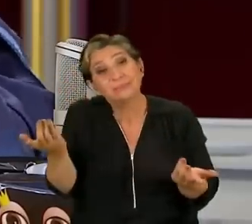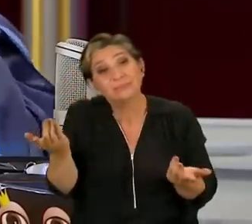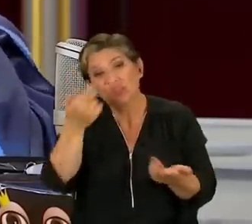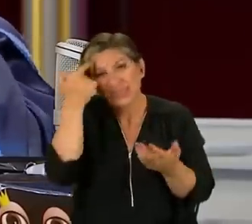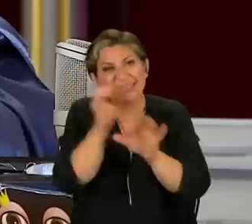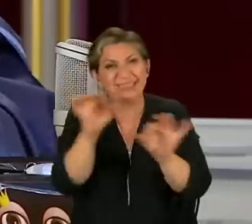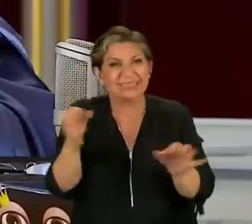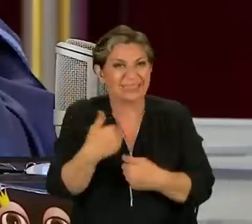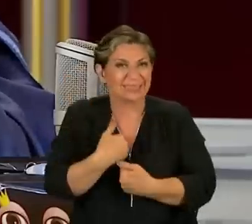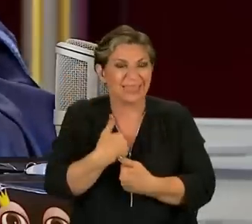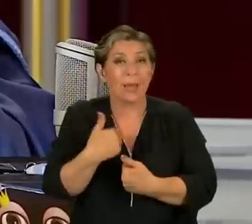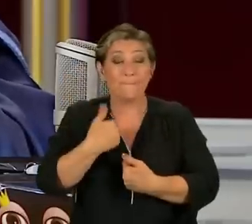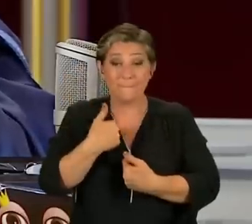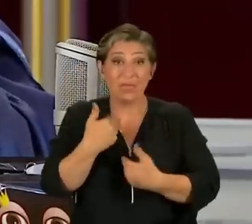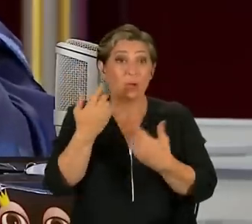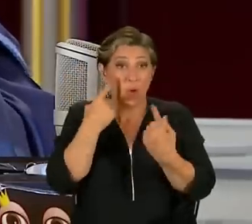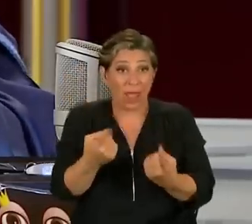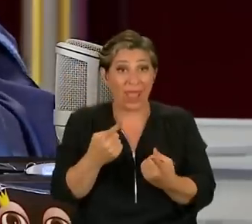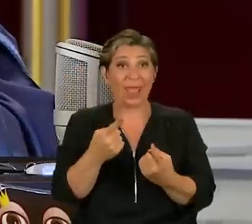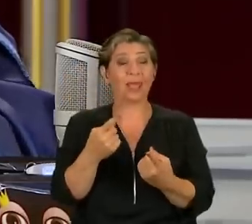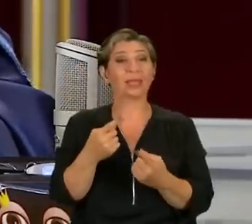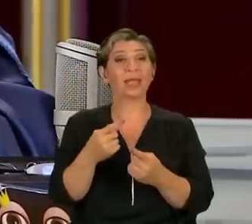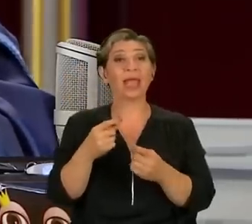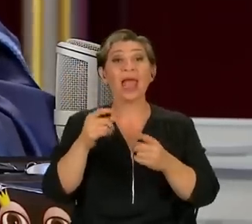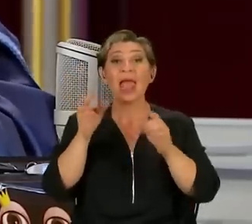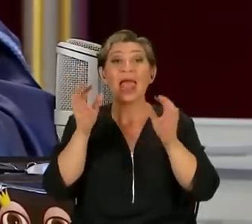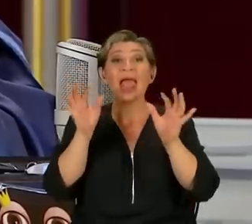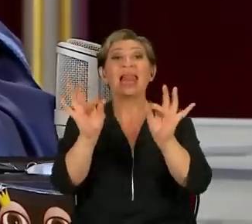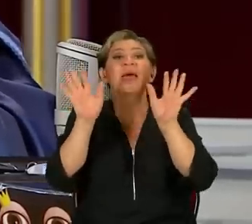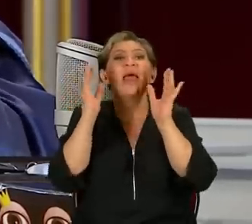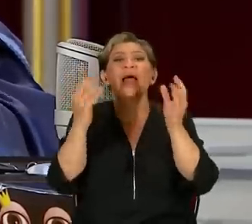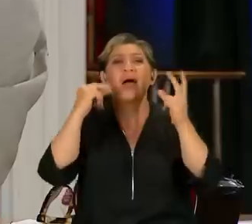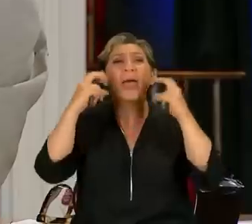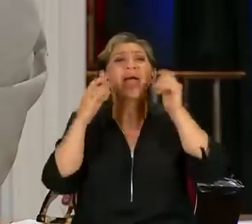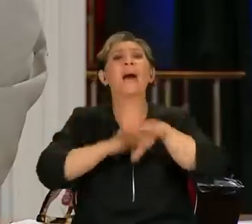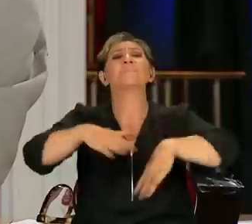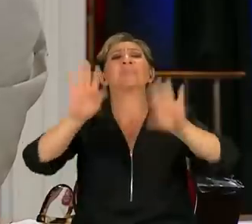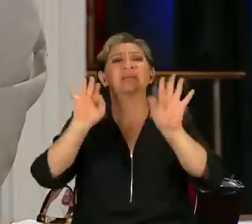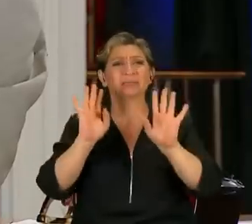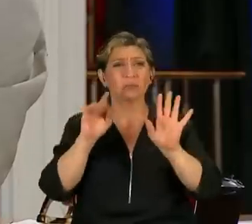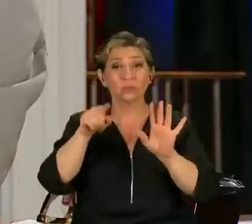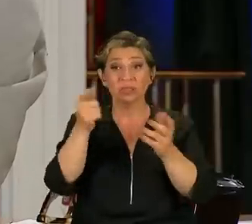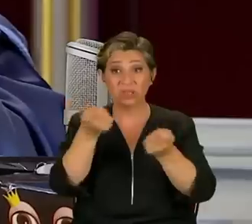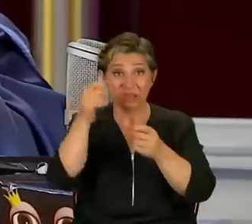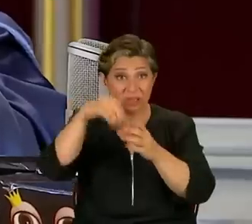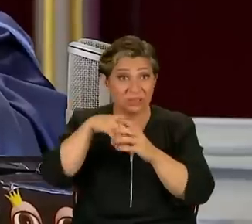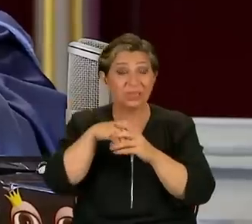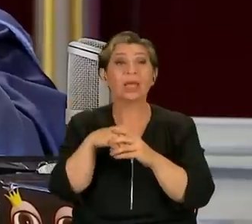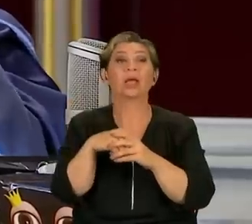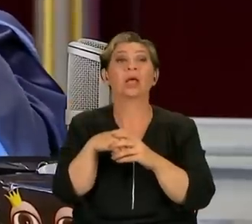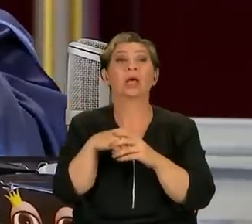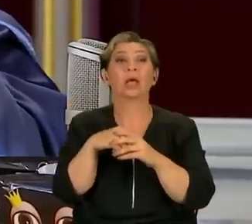diyorum. Bana kalırsa elleme gelin. Evet, hani hele ki bu işlerin